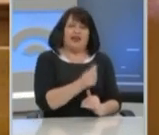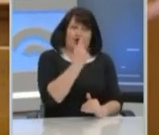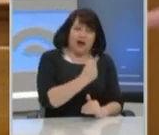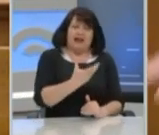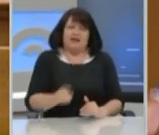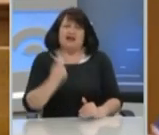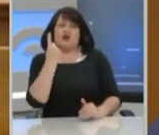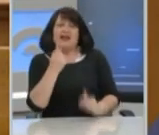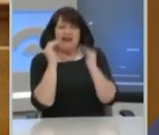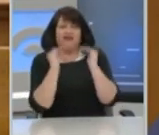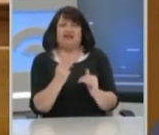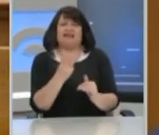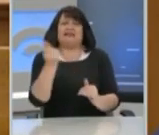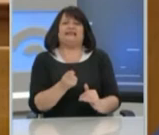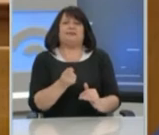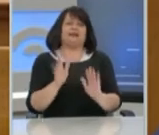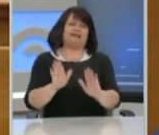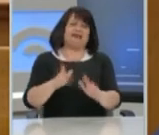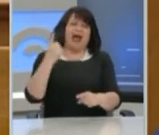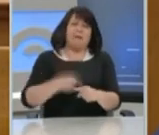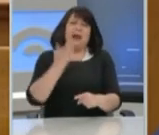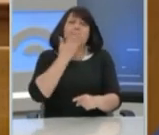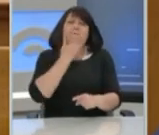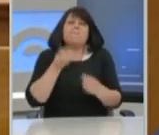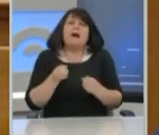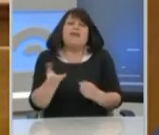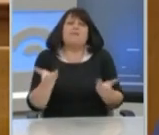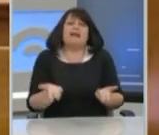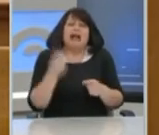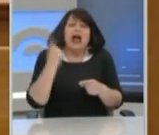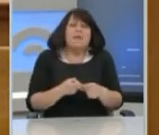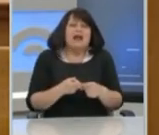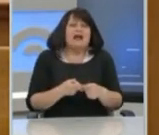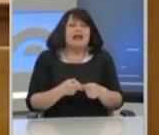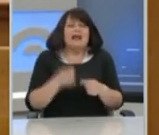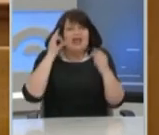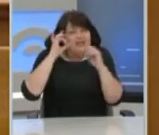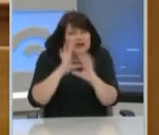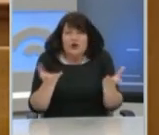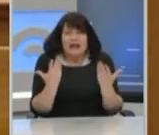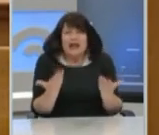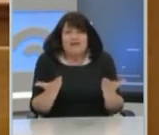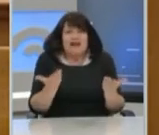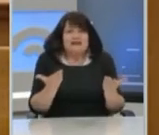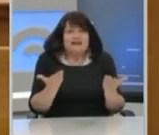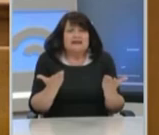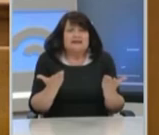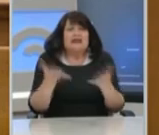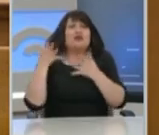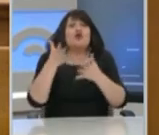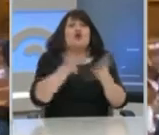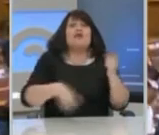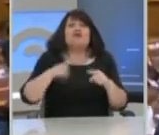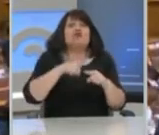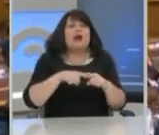Αφήστε τα τώρα, αφήστε τα. Απλά μαθηματικά, απλά μαθηματικά. Γιατί δεν το καταλαβαίνετε αυτό? Γιατί παραπλανείτε τον ελληνικό λαό,